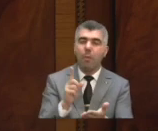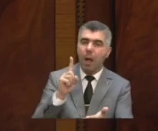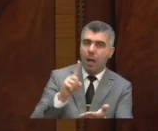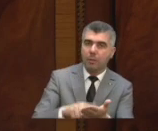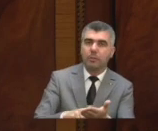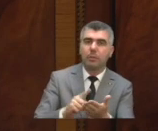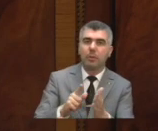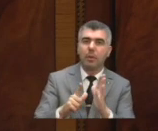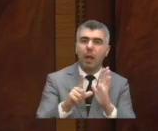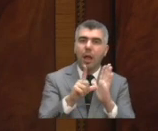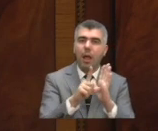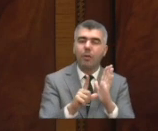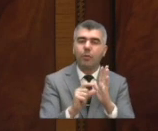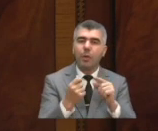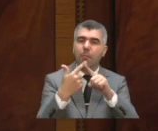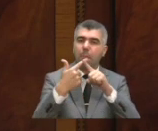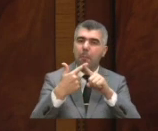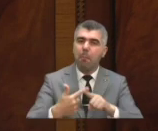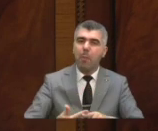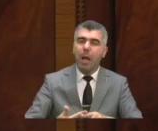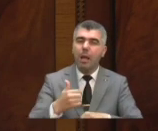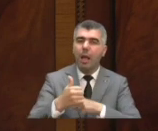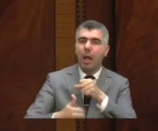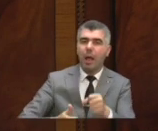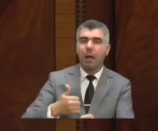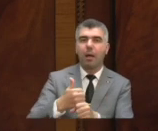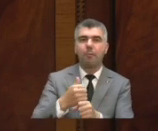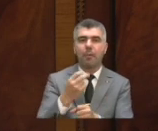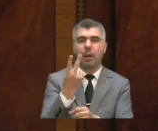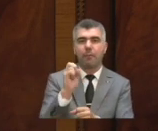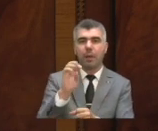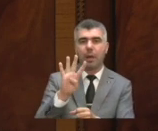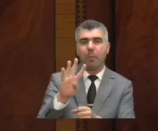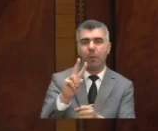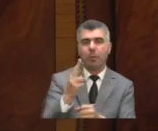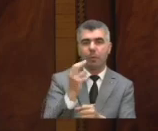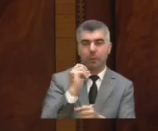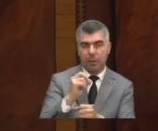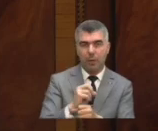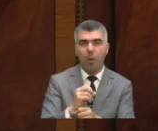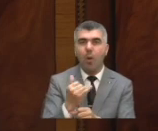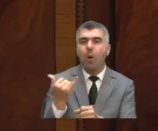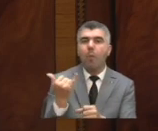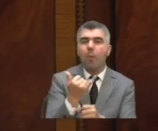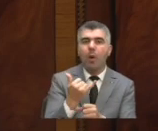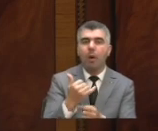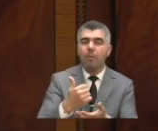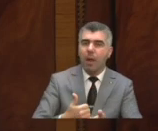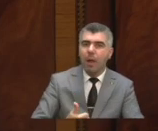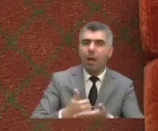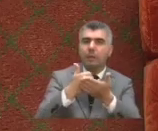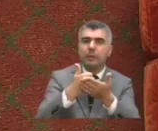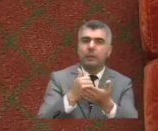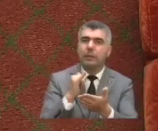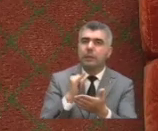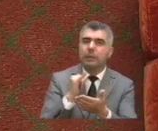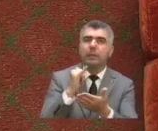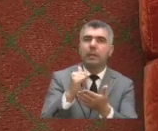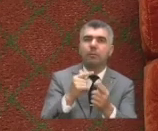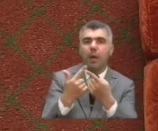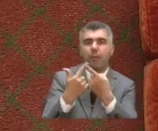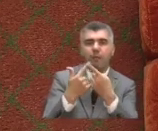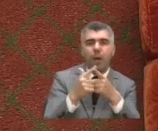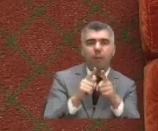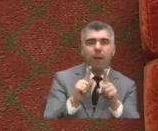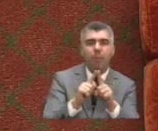من مشروع قانون الماليه لسنه 2024 تجسيدا للتوفيق الامثل بين طموحاتنا